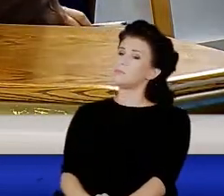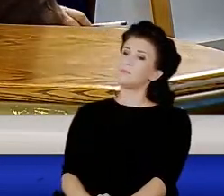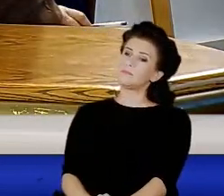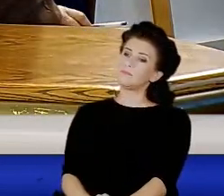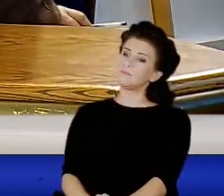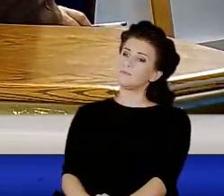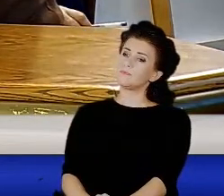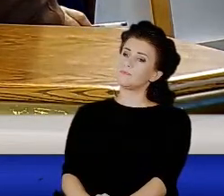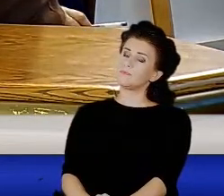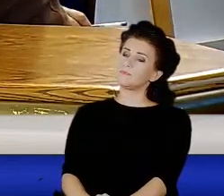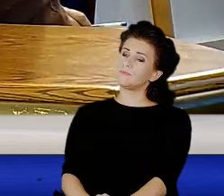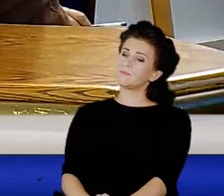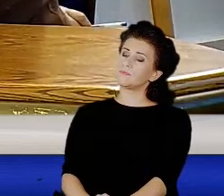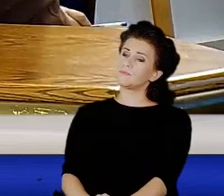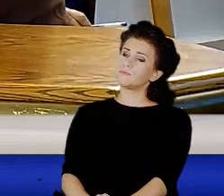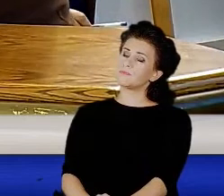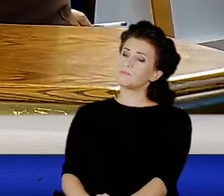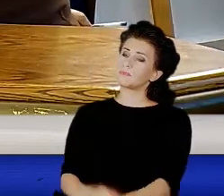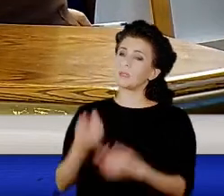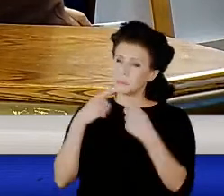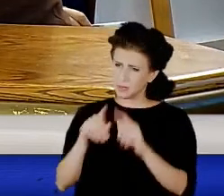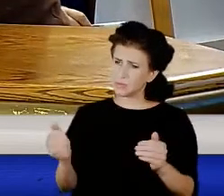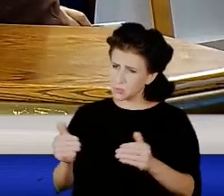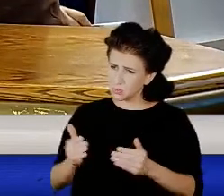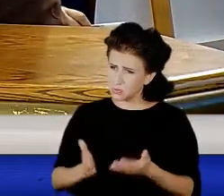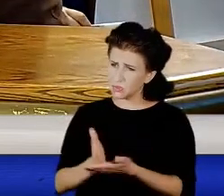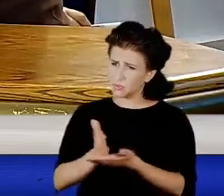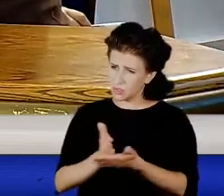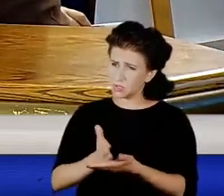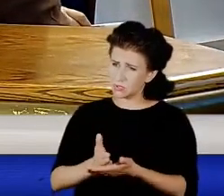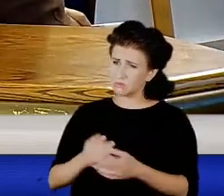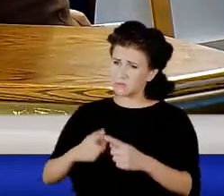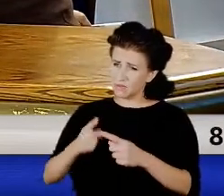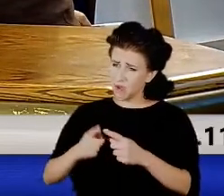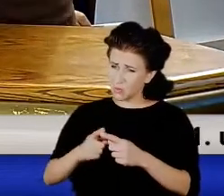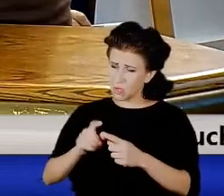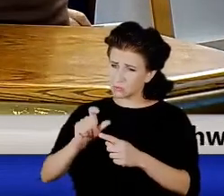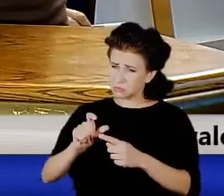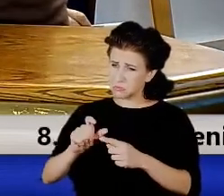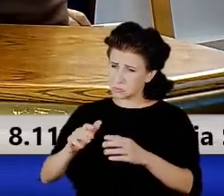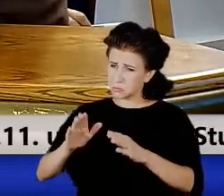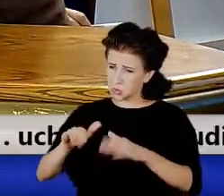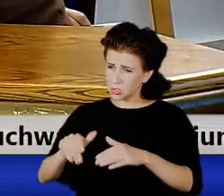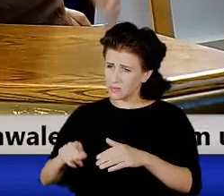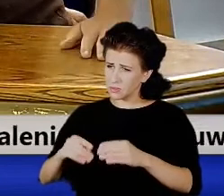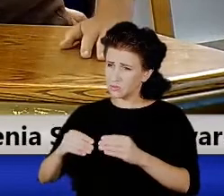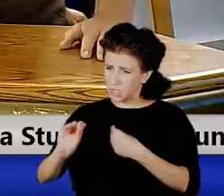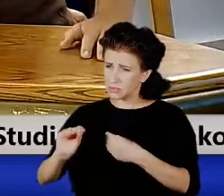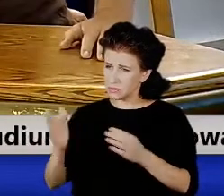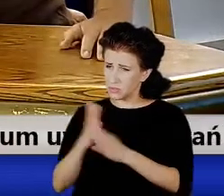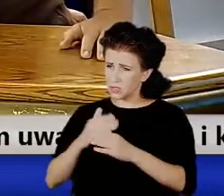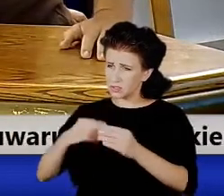się zostawi kawałek wąwozu, to powietrze tamtędy, tak dzisiaj to usłyszałem, że cytuję, że tak będzie troszkę szybciej leciało i ono więcej go